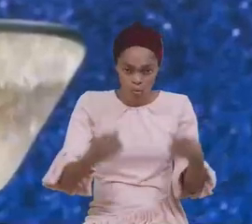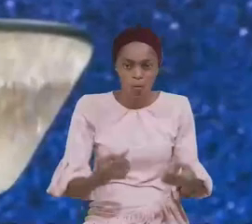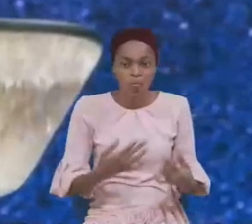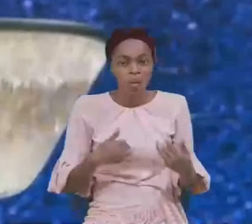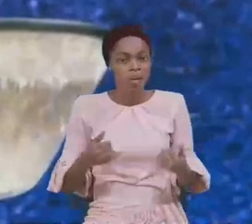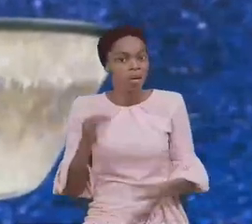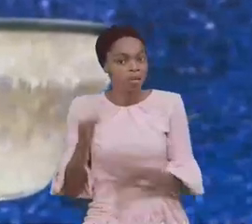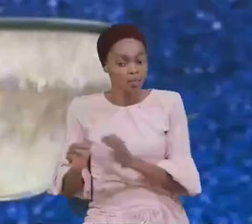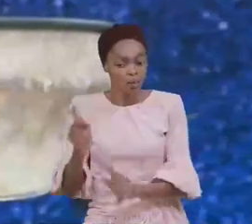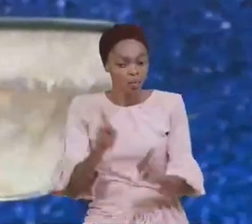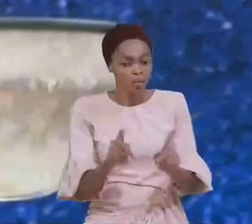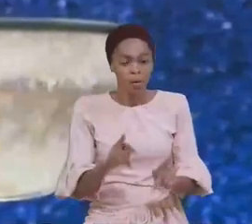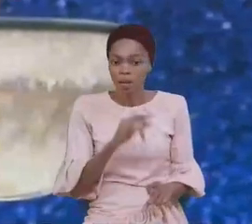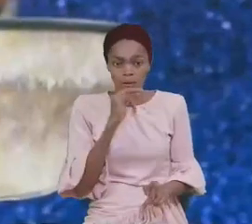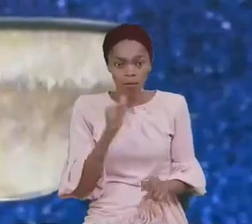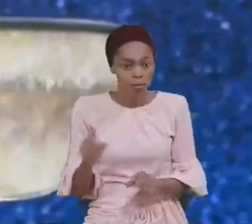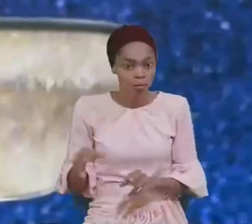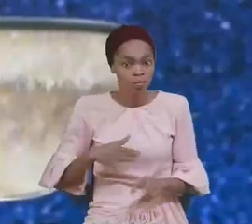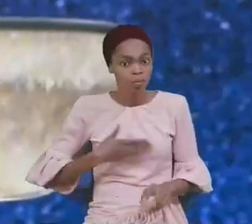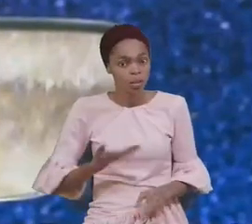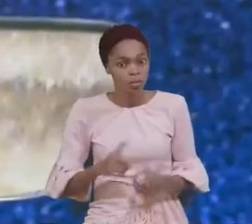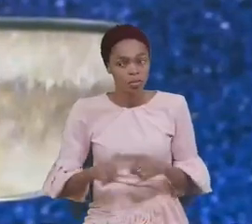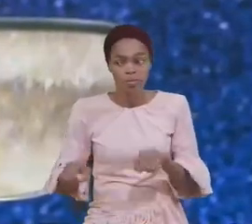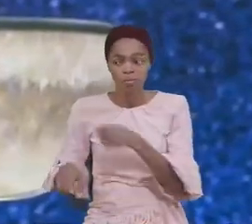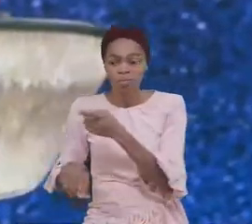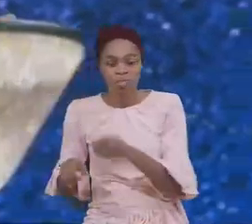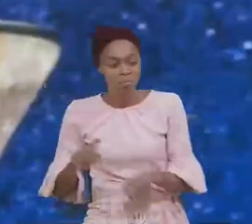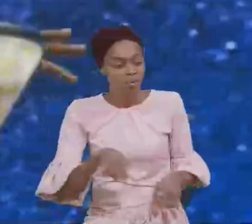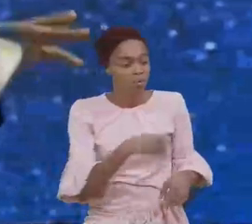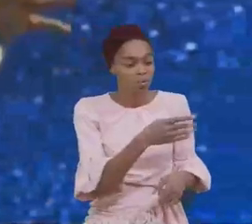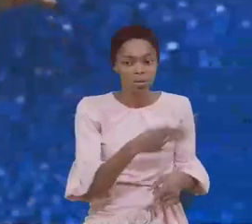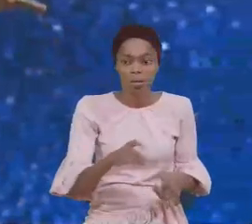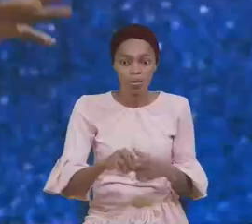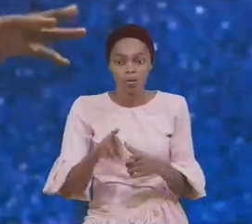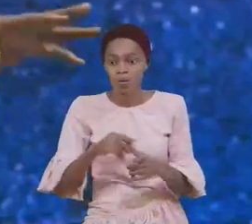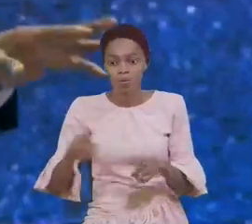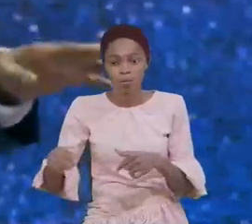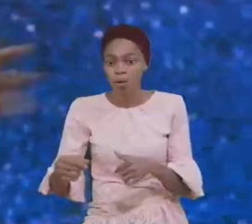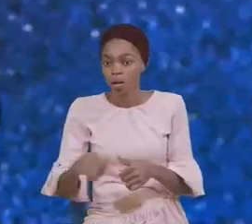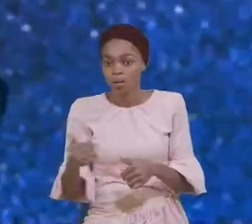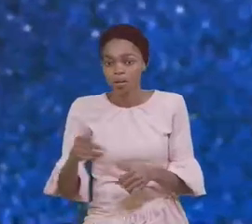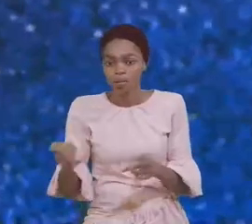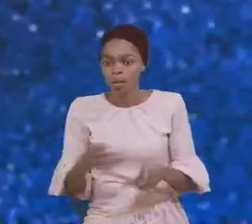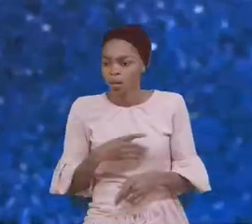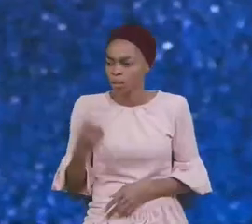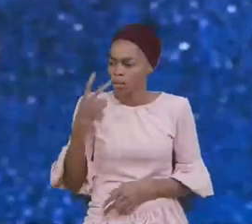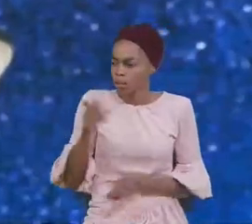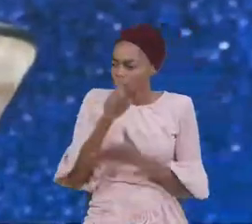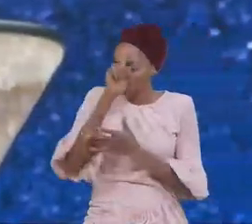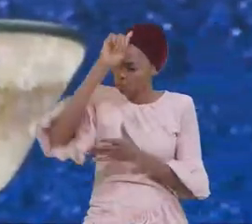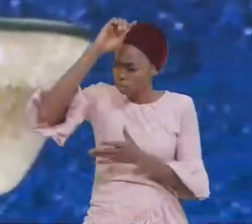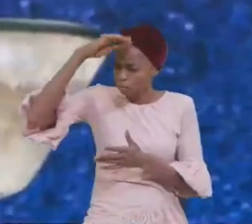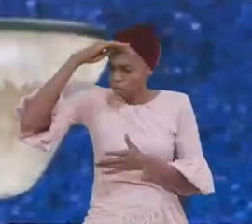Si les gens ne veulent pas aller ici et là, et ils regardent que les géants sont